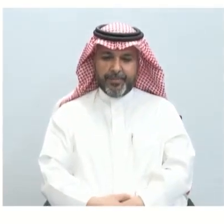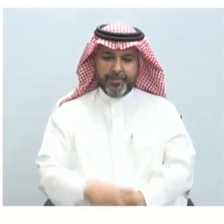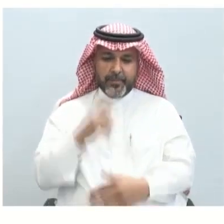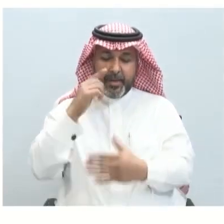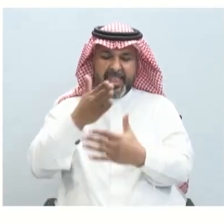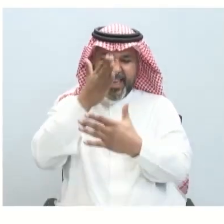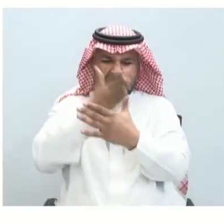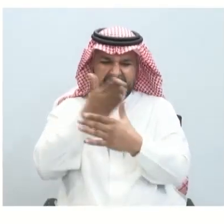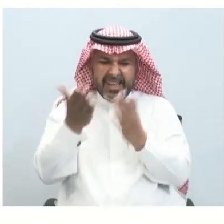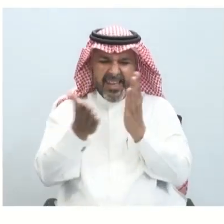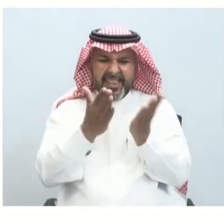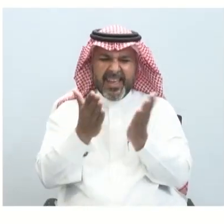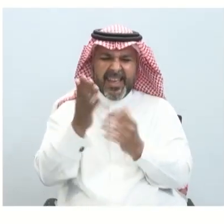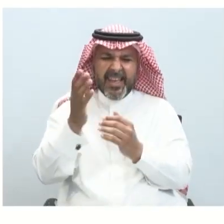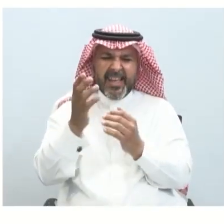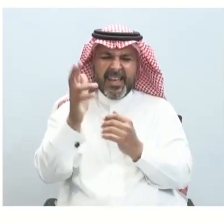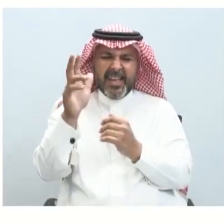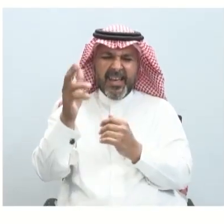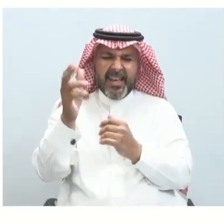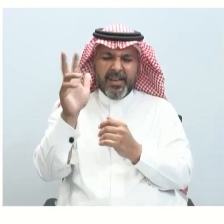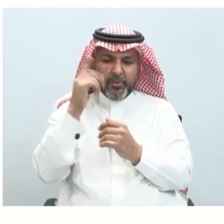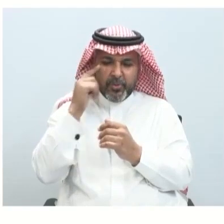السيتو بلازم تتخصر